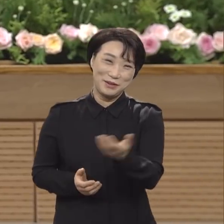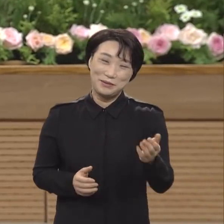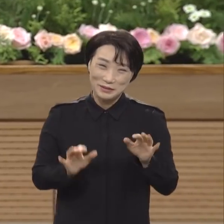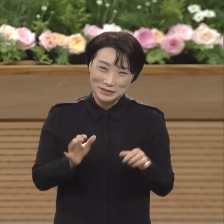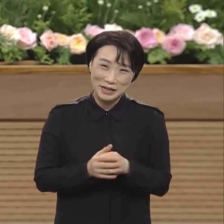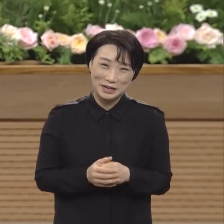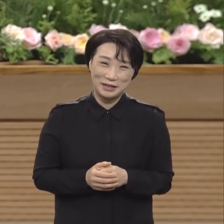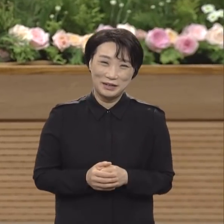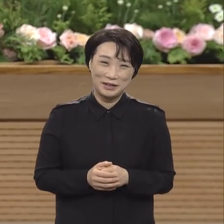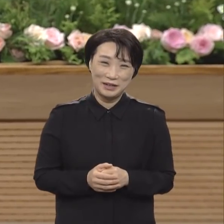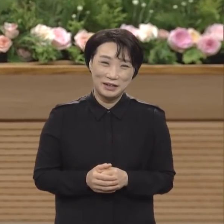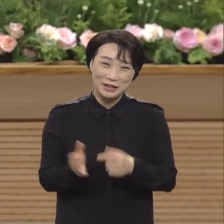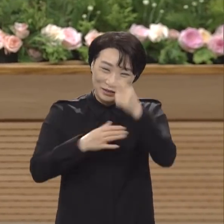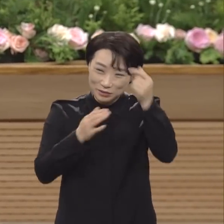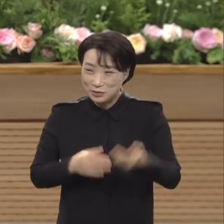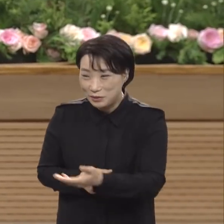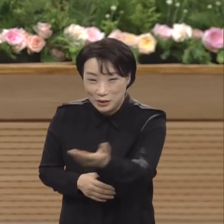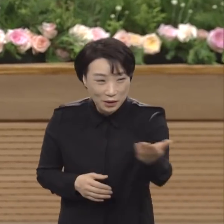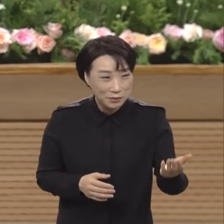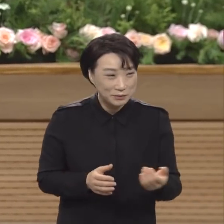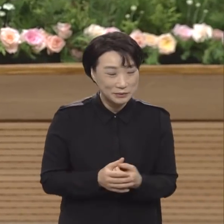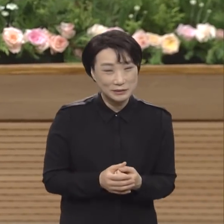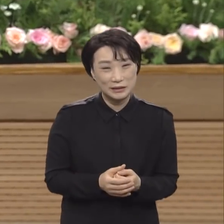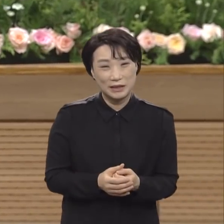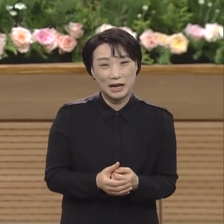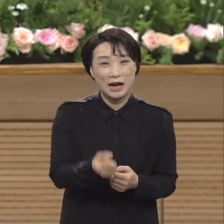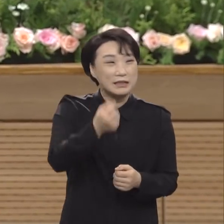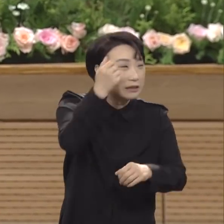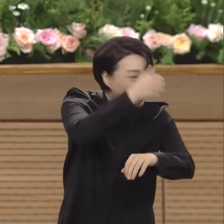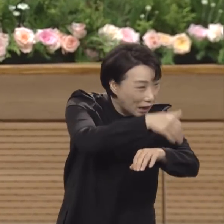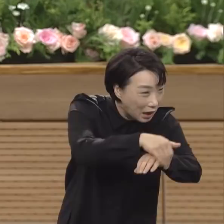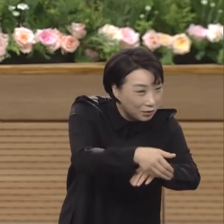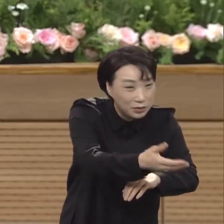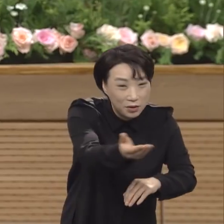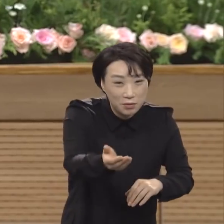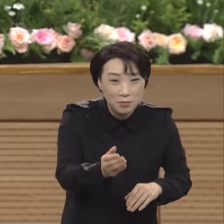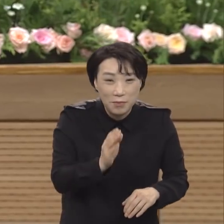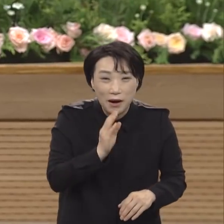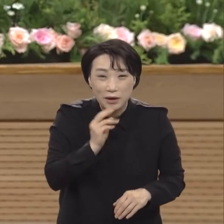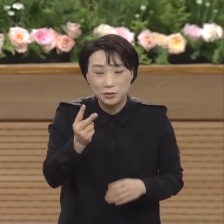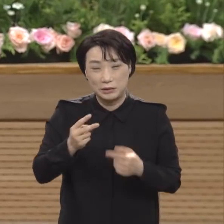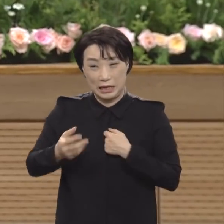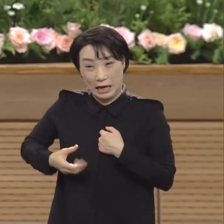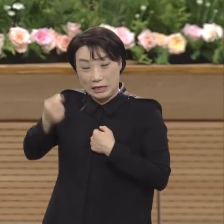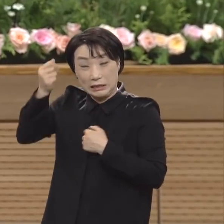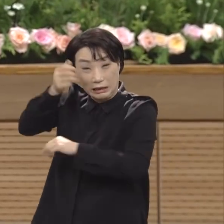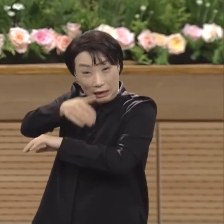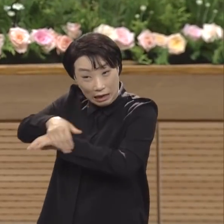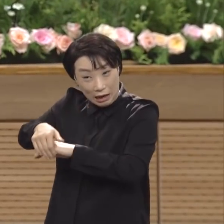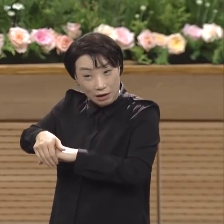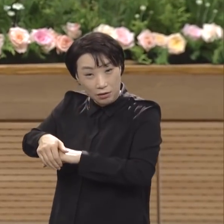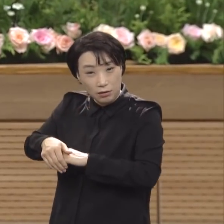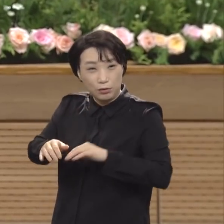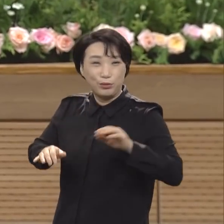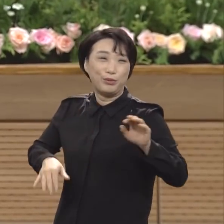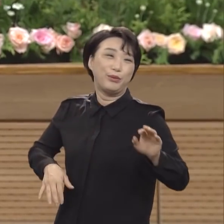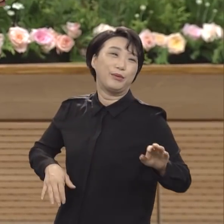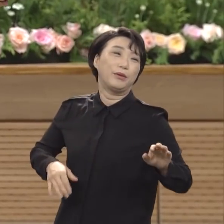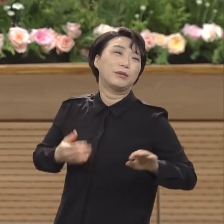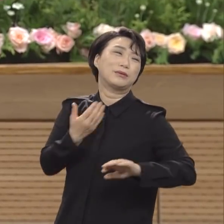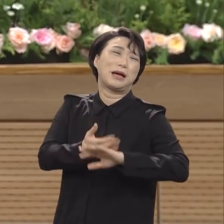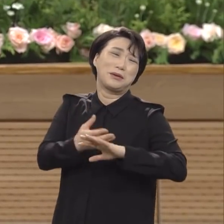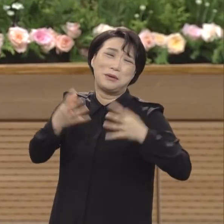나는 우리 교회 여러분이 갖고 있는 스케일하고 내가 갖고 있는 스케일이 많이 다를 수